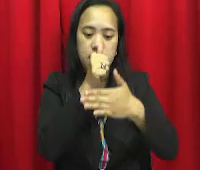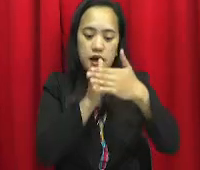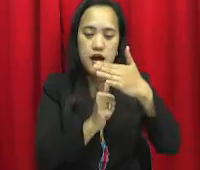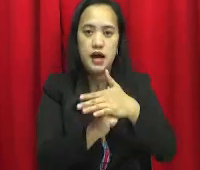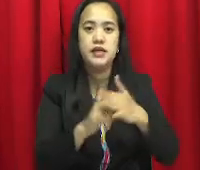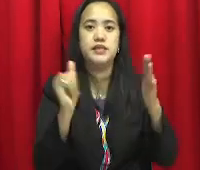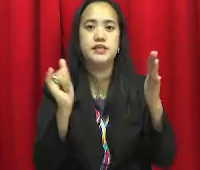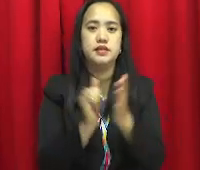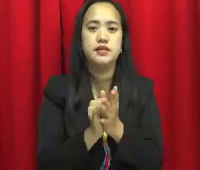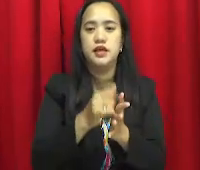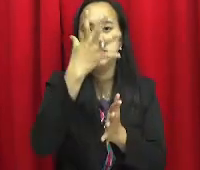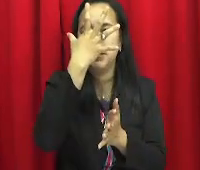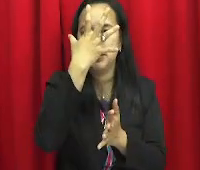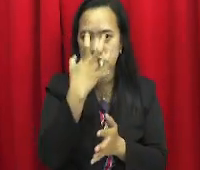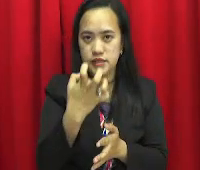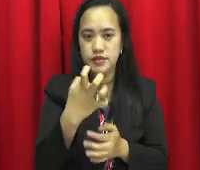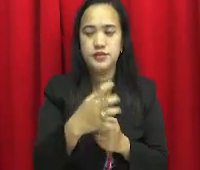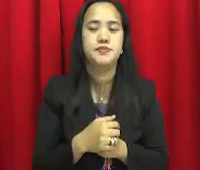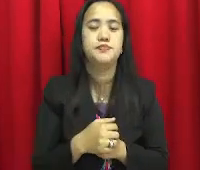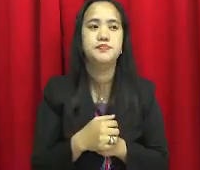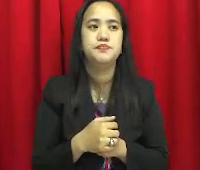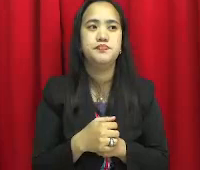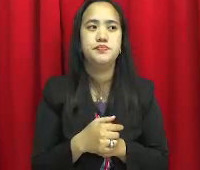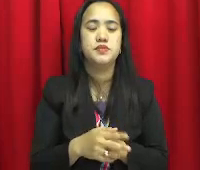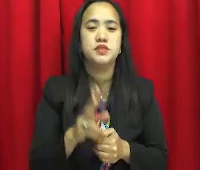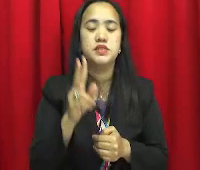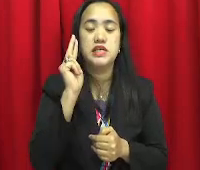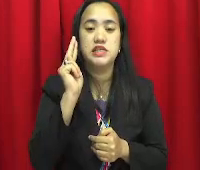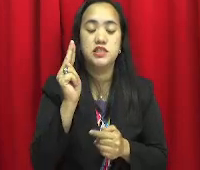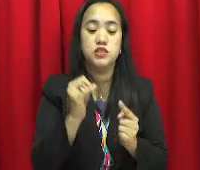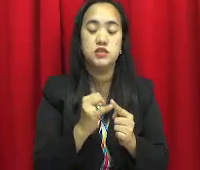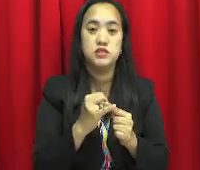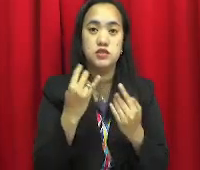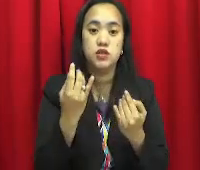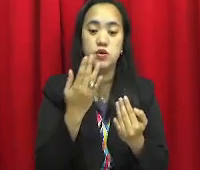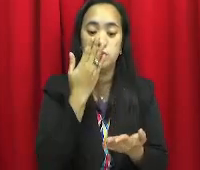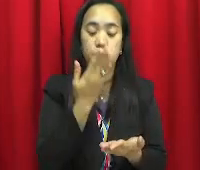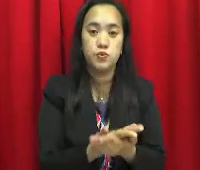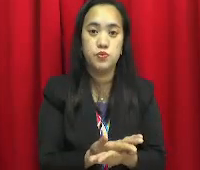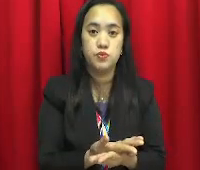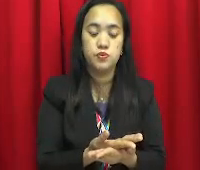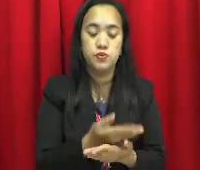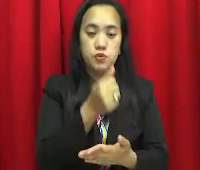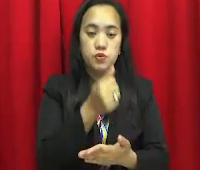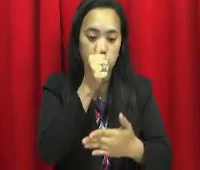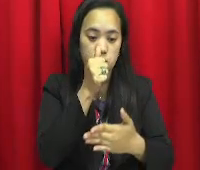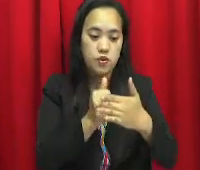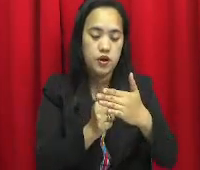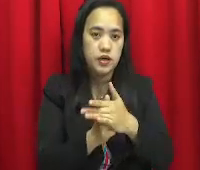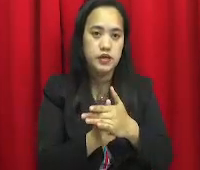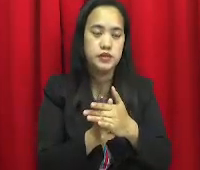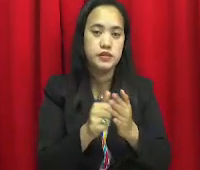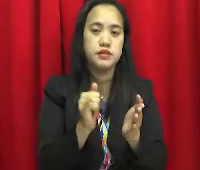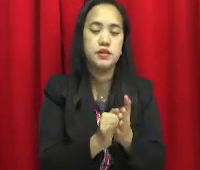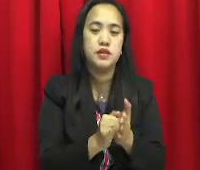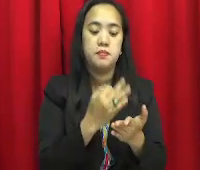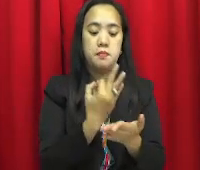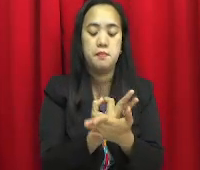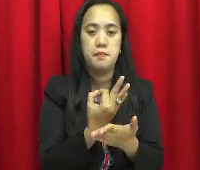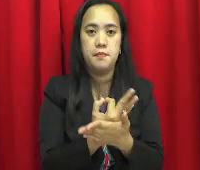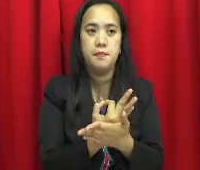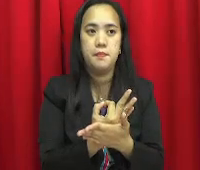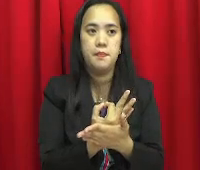ang mas maganda magtago ka ng pera kaysa anger. Alam mo kung bakit? Walang sinabi ng Biblia na wag